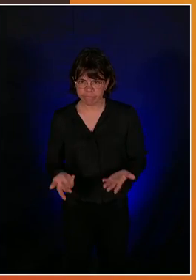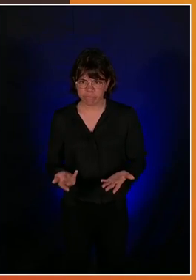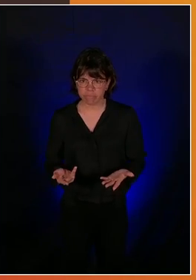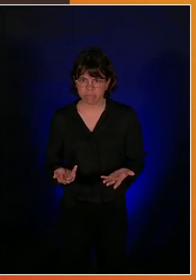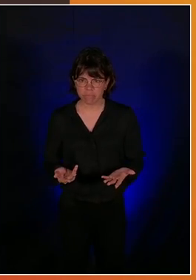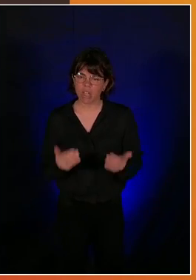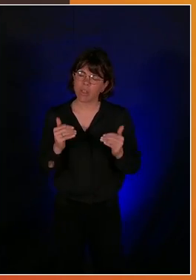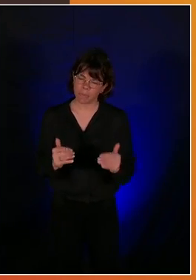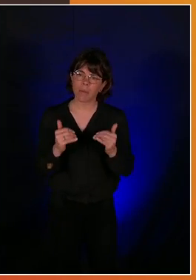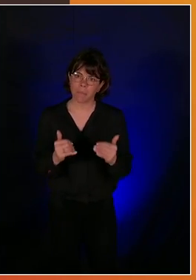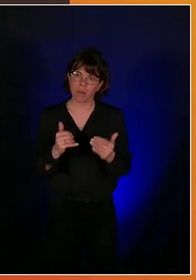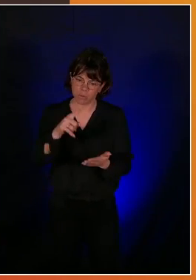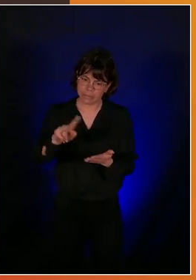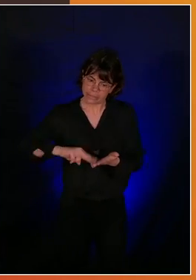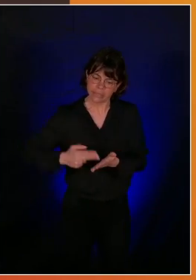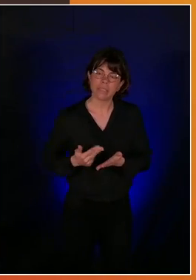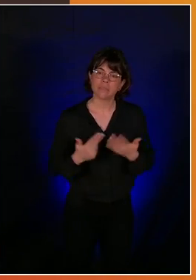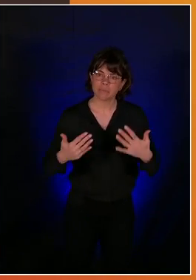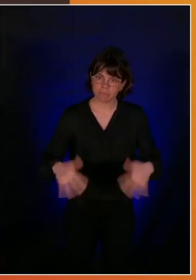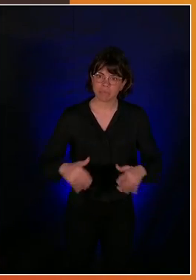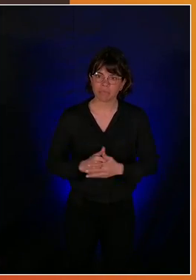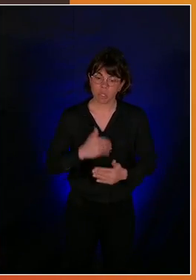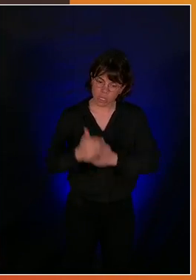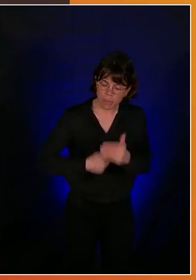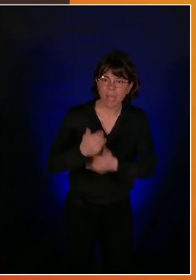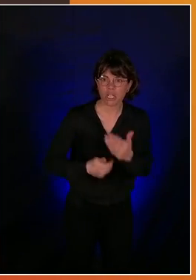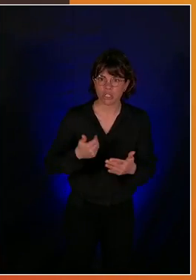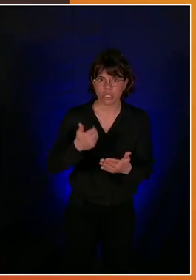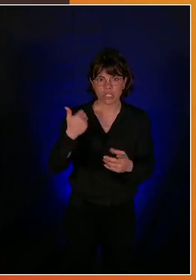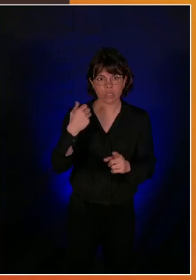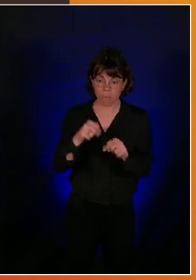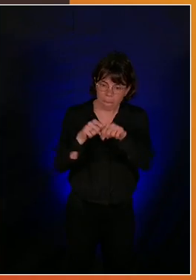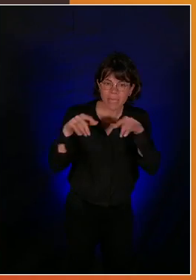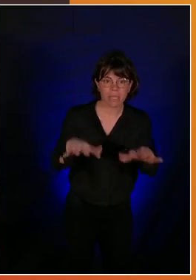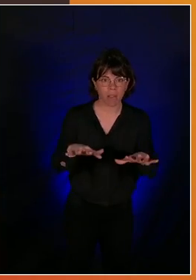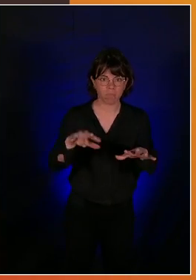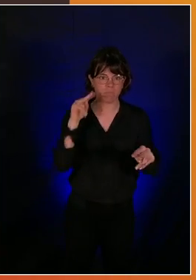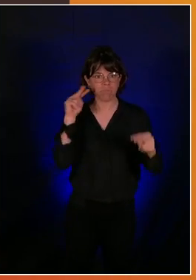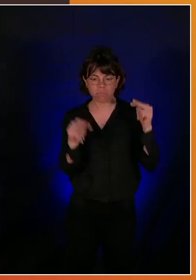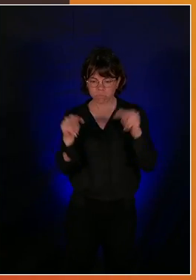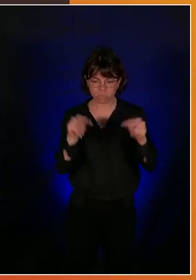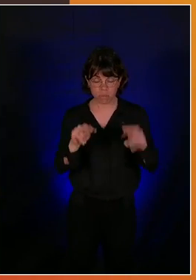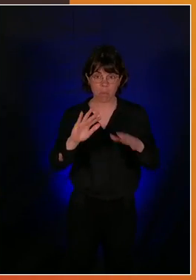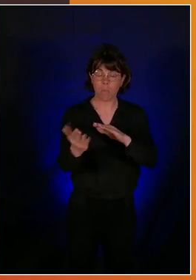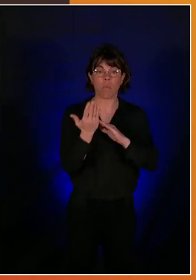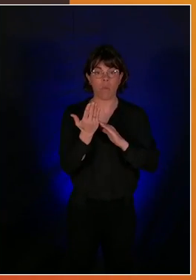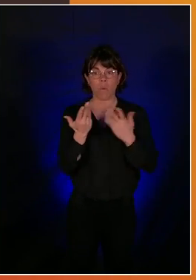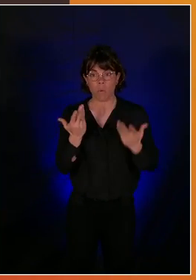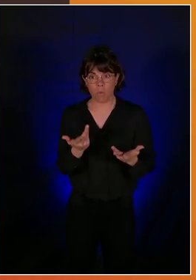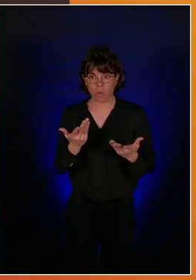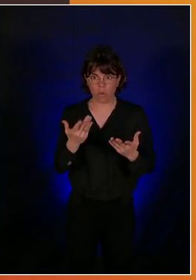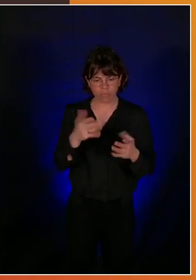ont pourtant été coignés par cette démarche l'action coup de point médiatique est est présentée comme une alternative à la